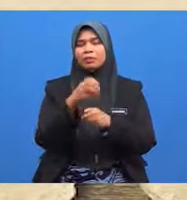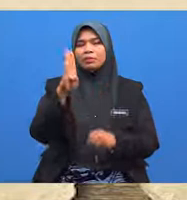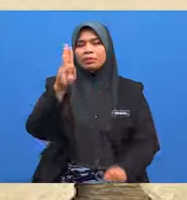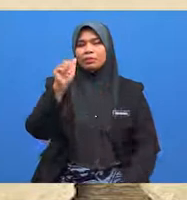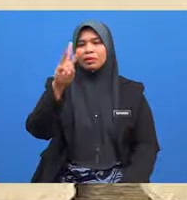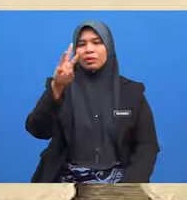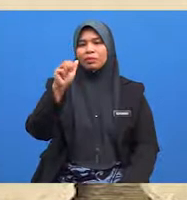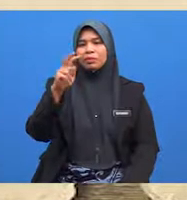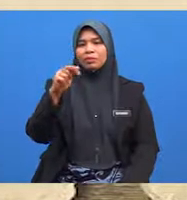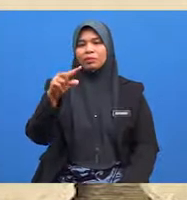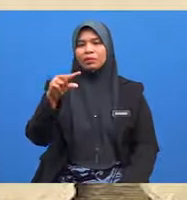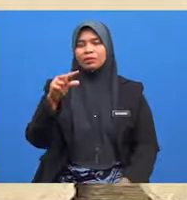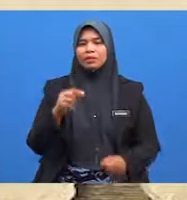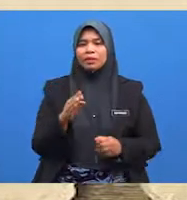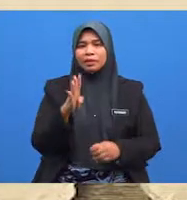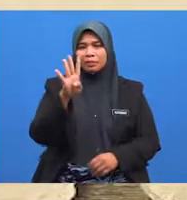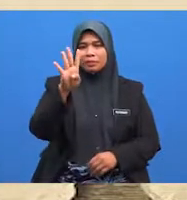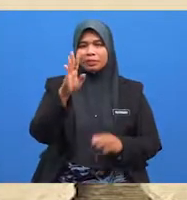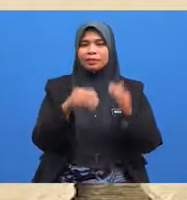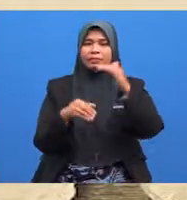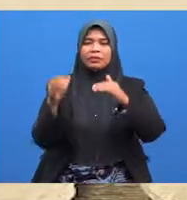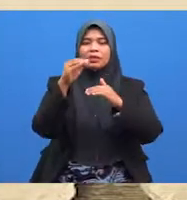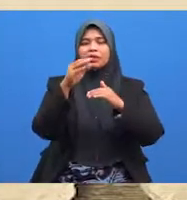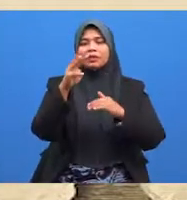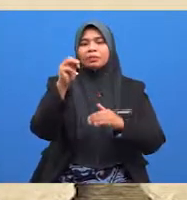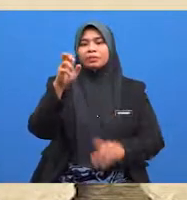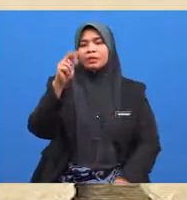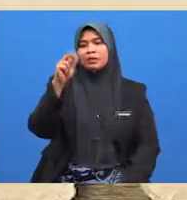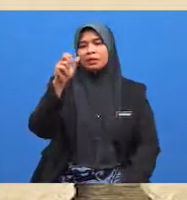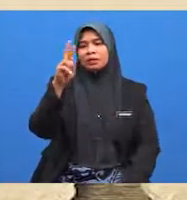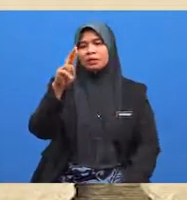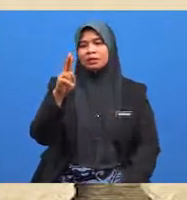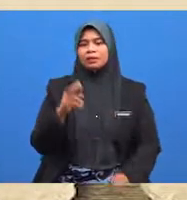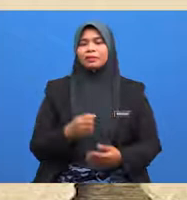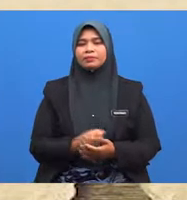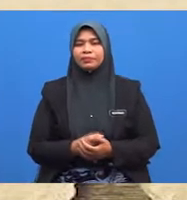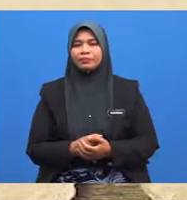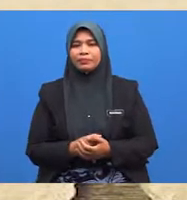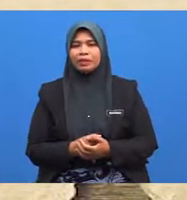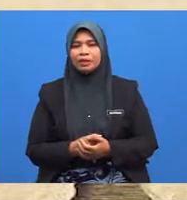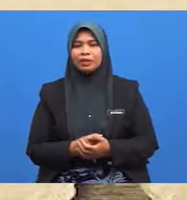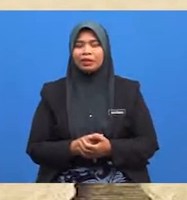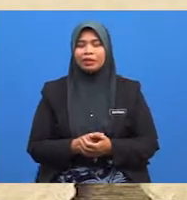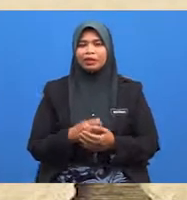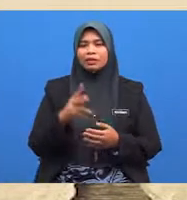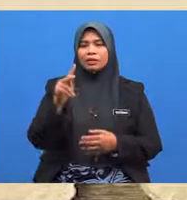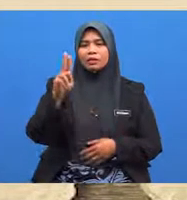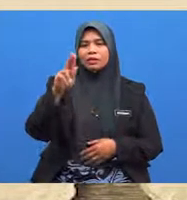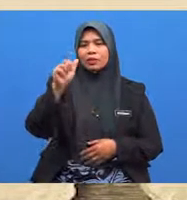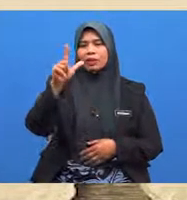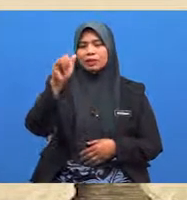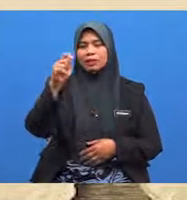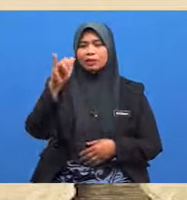unsur dekoratif iaitu sebagai tarikan, kualiti bahan binaan